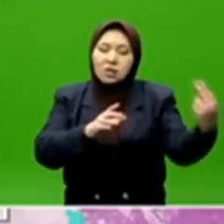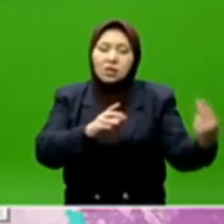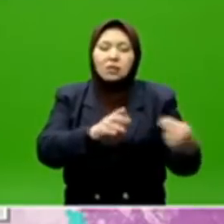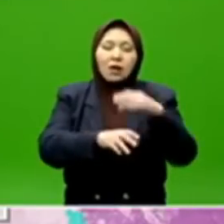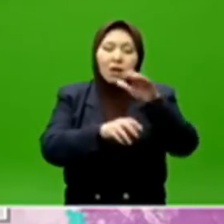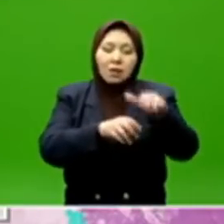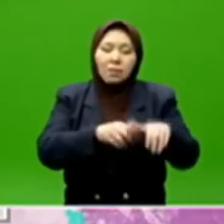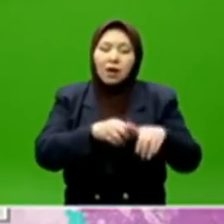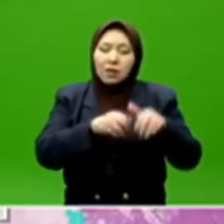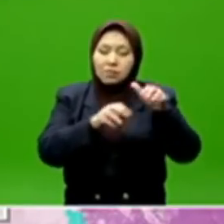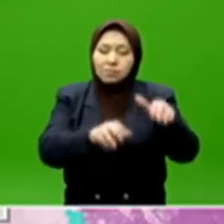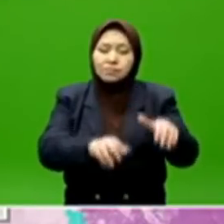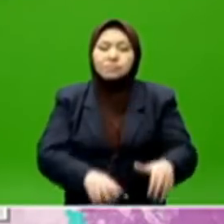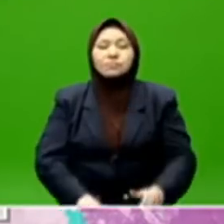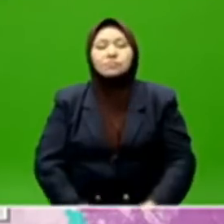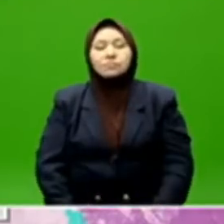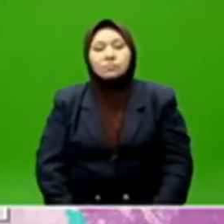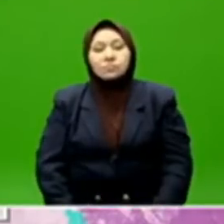الثمرات